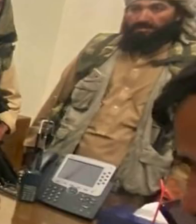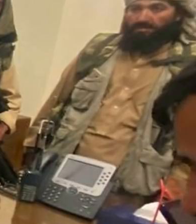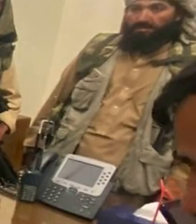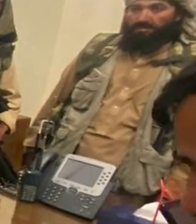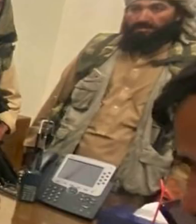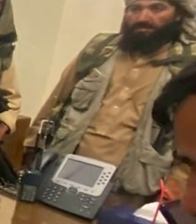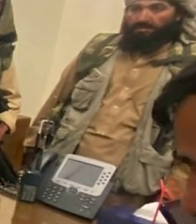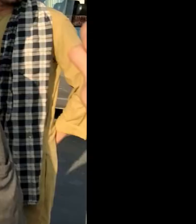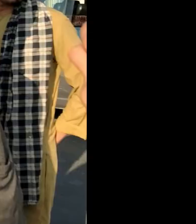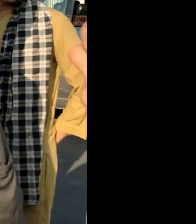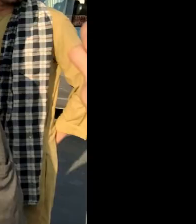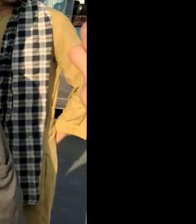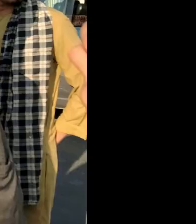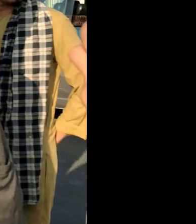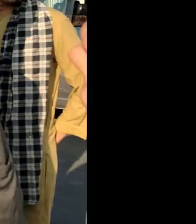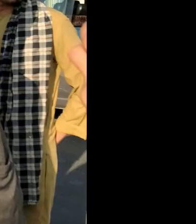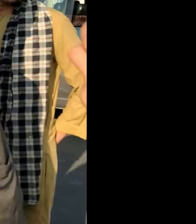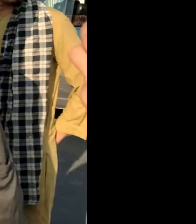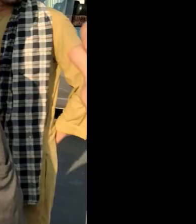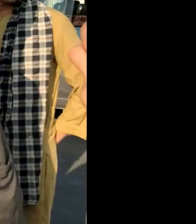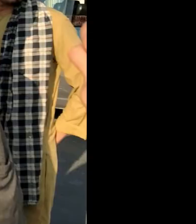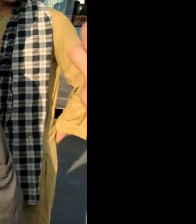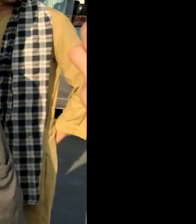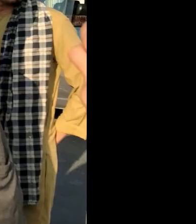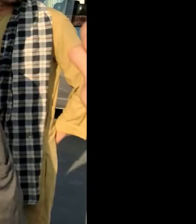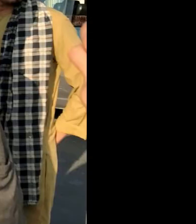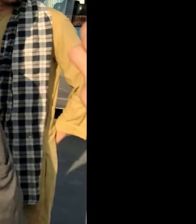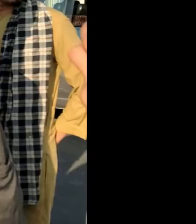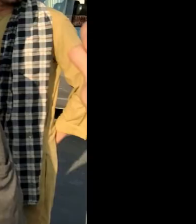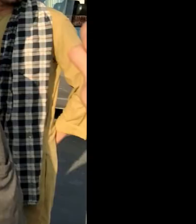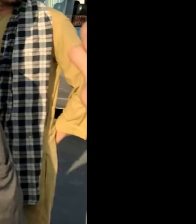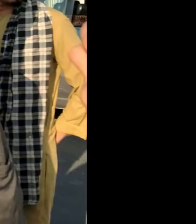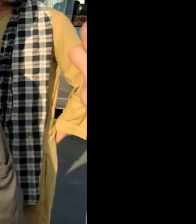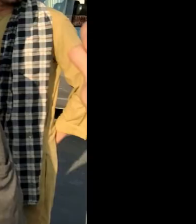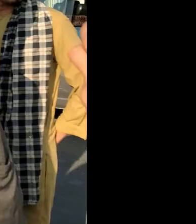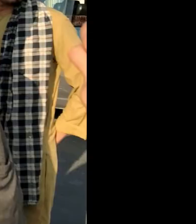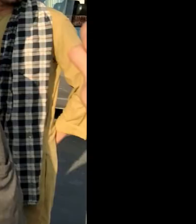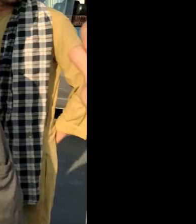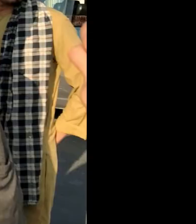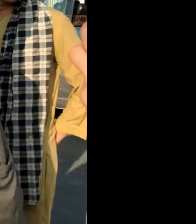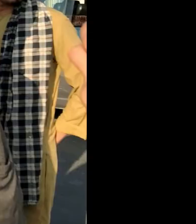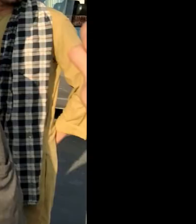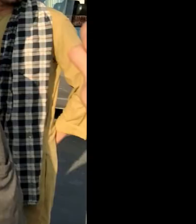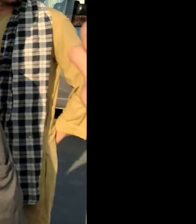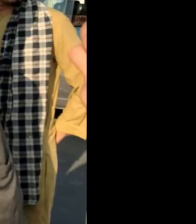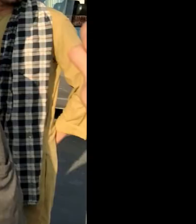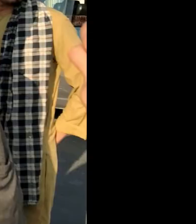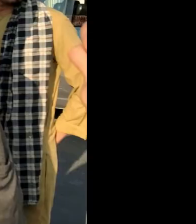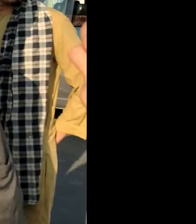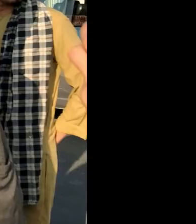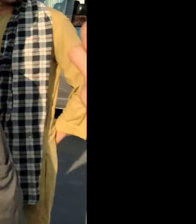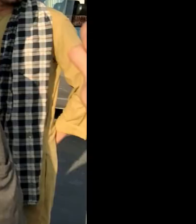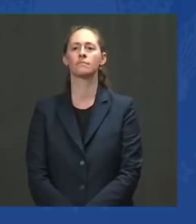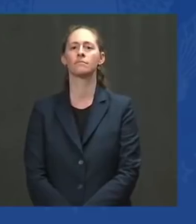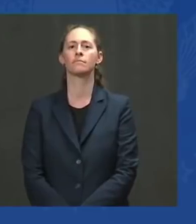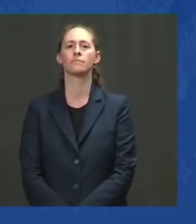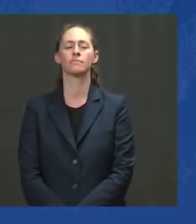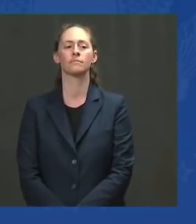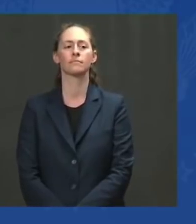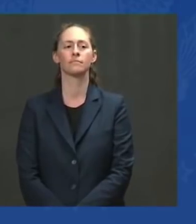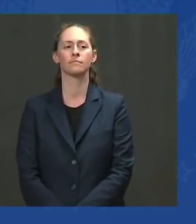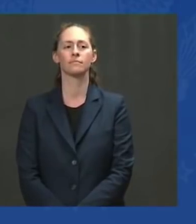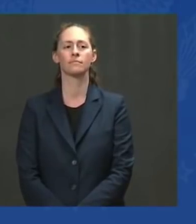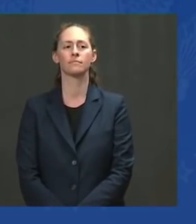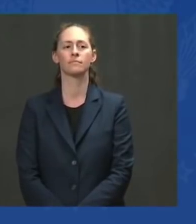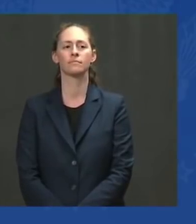政府垮台如此之快，出乎很多人的意料。拜登总统本人也在昨天晚上